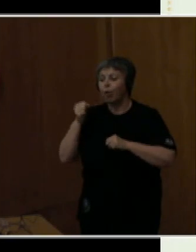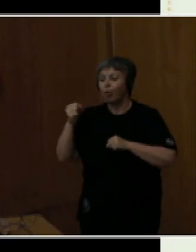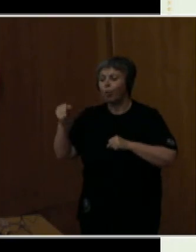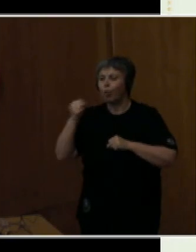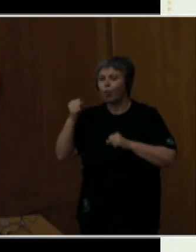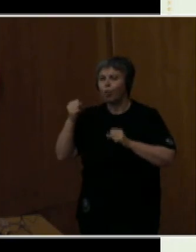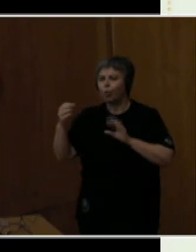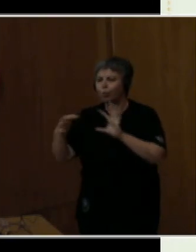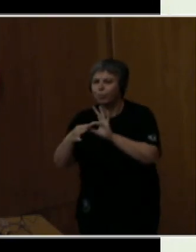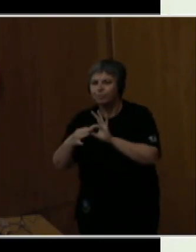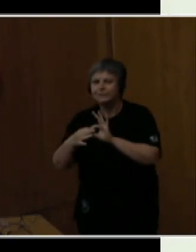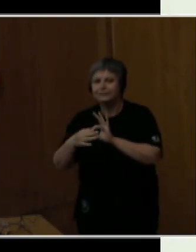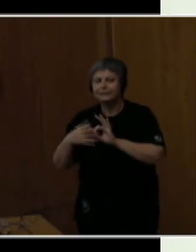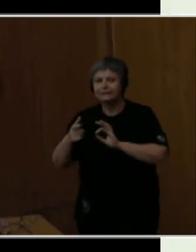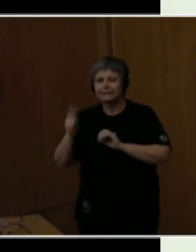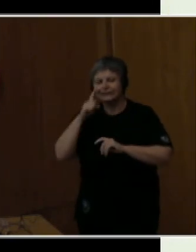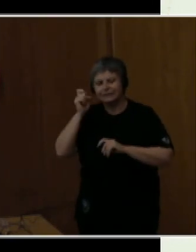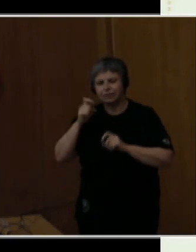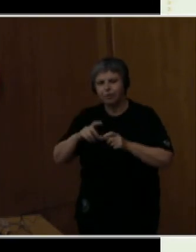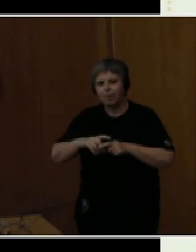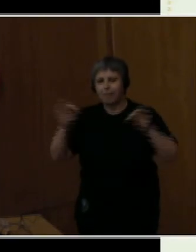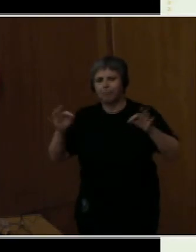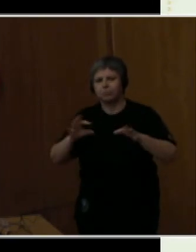το θόρυβο. Και αυτό συνέβαινε,